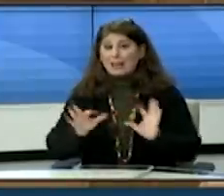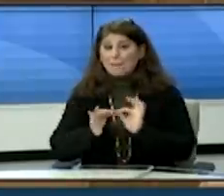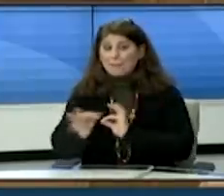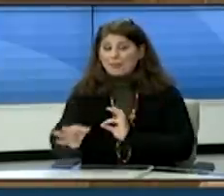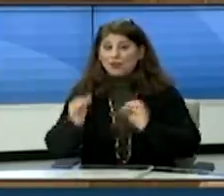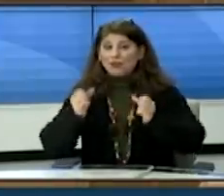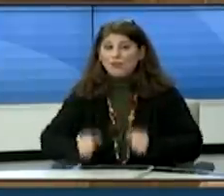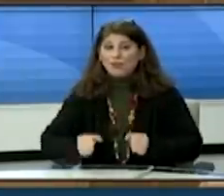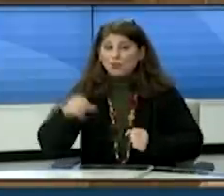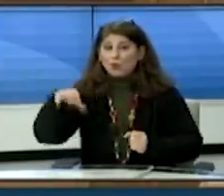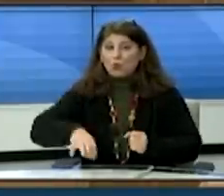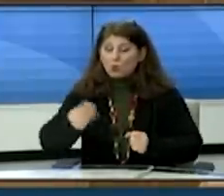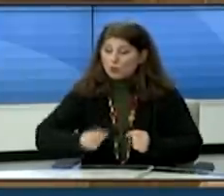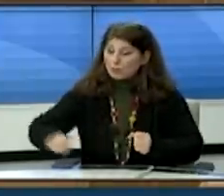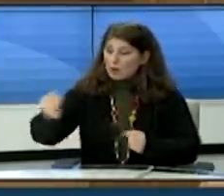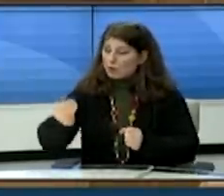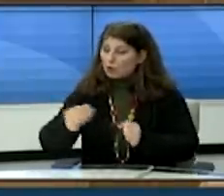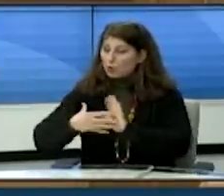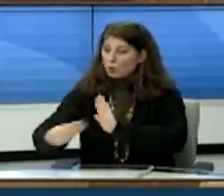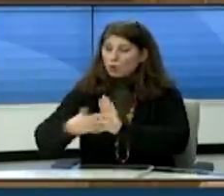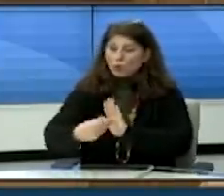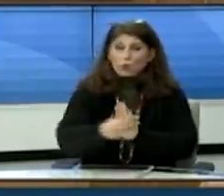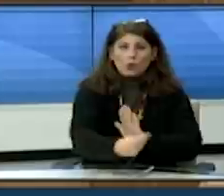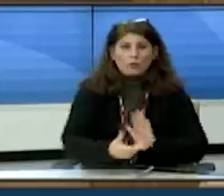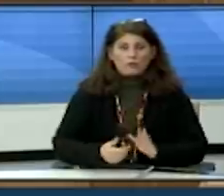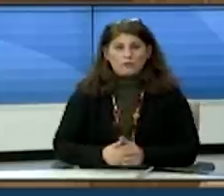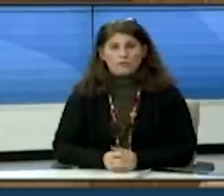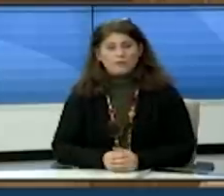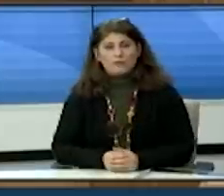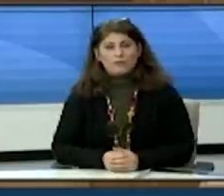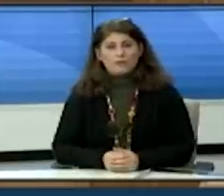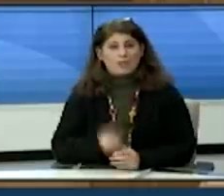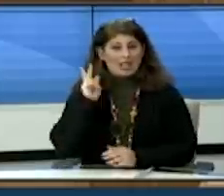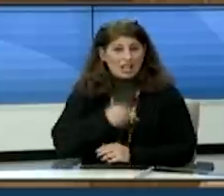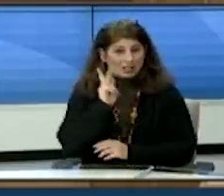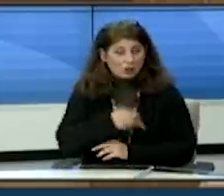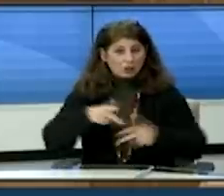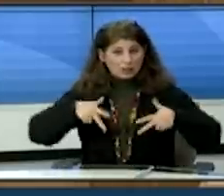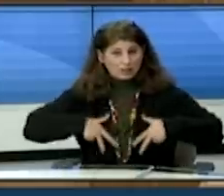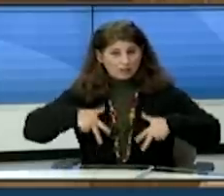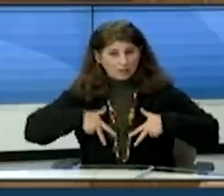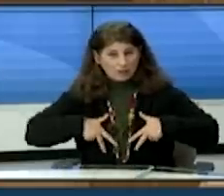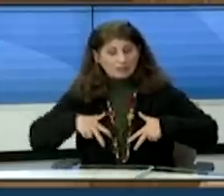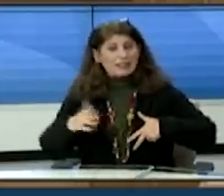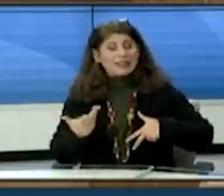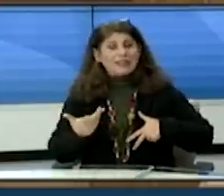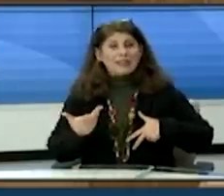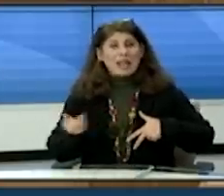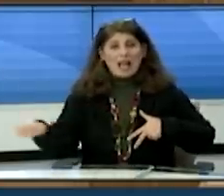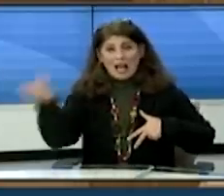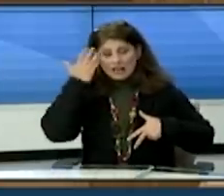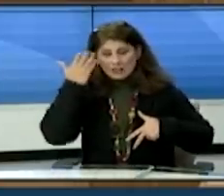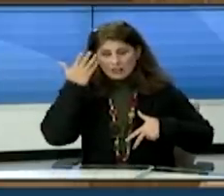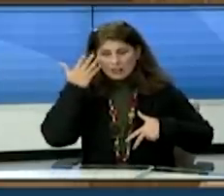στους βασικούς χώρους υπερμετάδοσης. Μομφή στην κυβέρνηση γιατί η ακρίβεια ροκανίζει